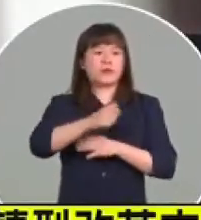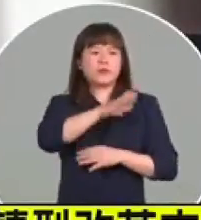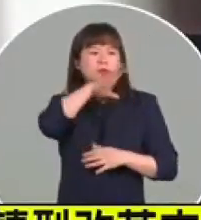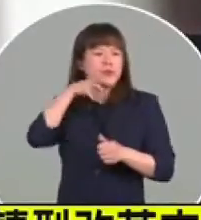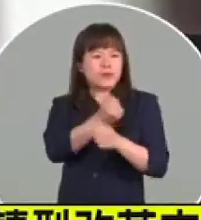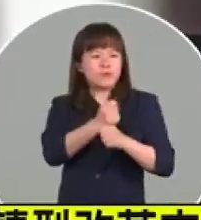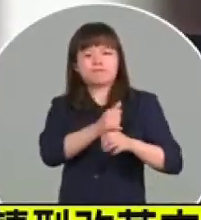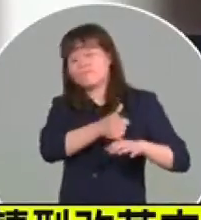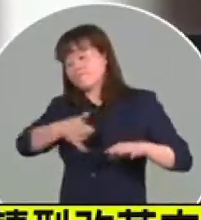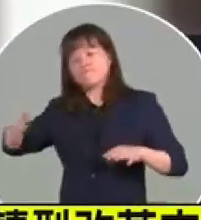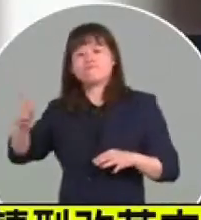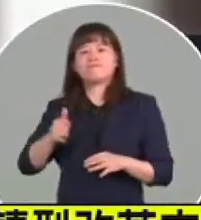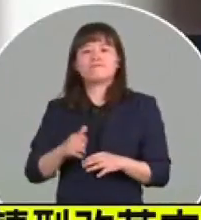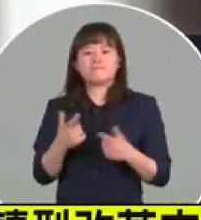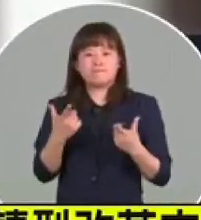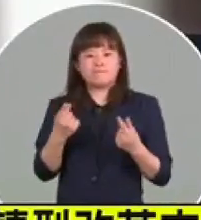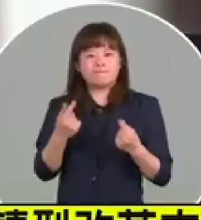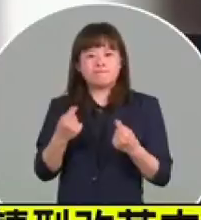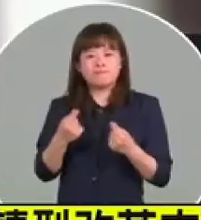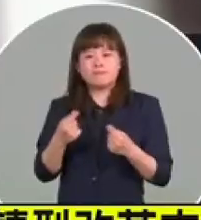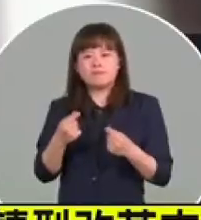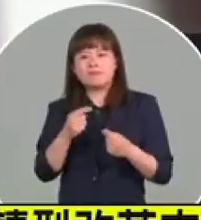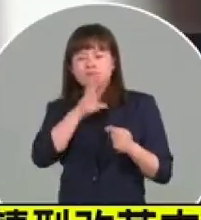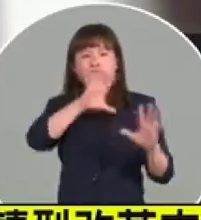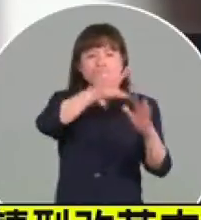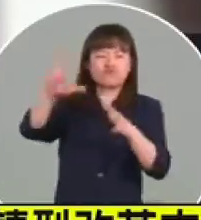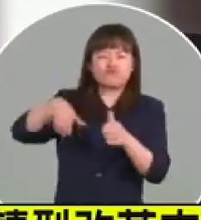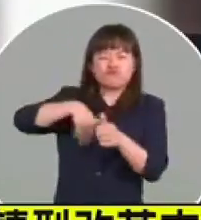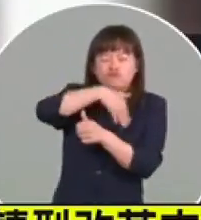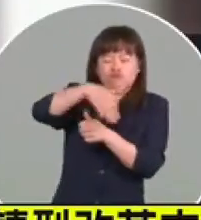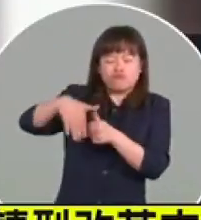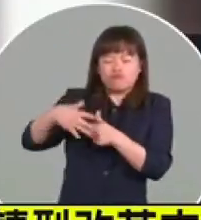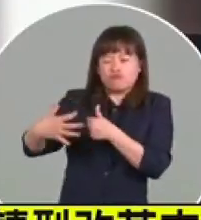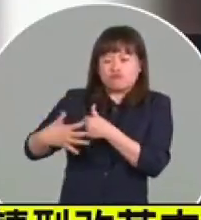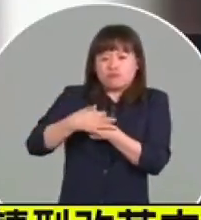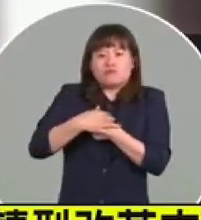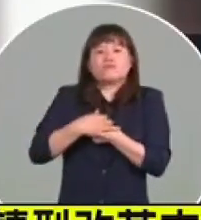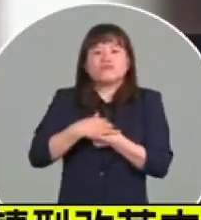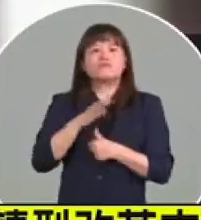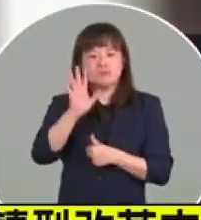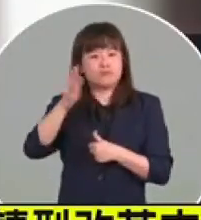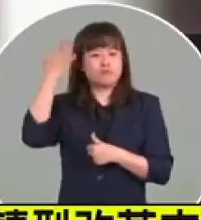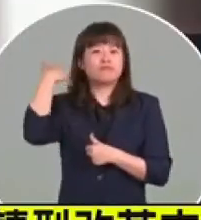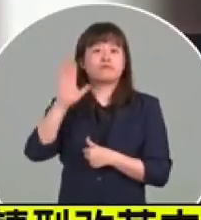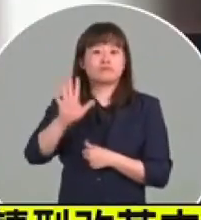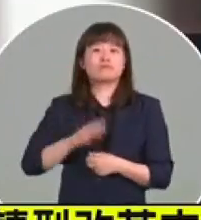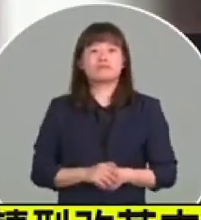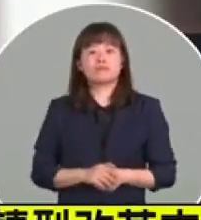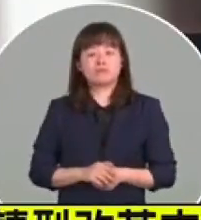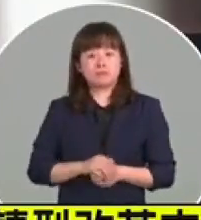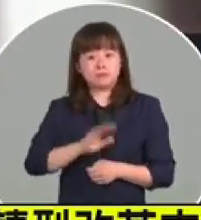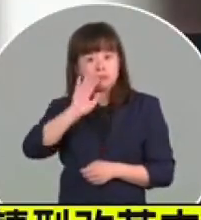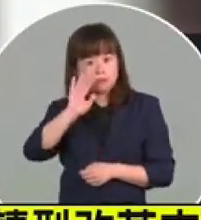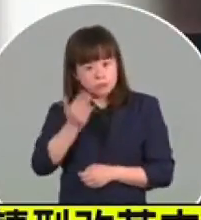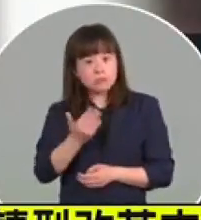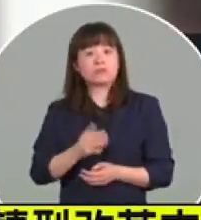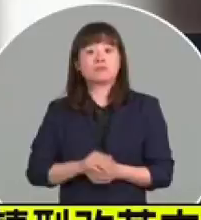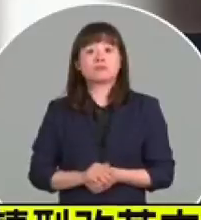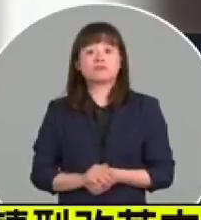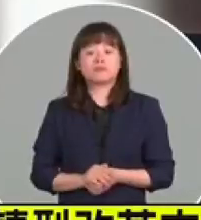体制的幽谷，也一度走在被世界孤立的旷野之中。但是